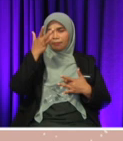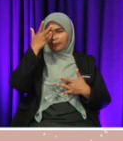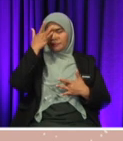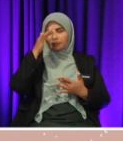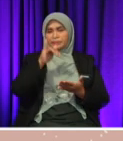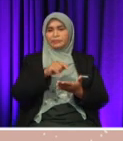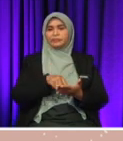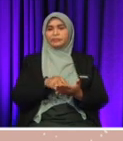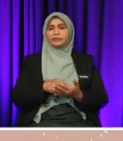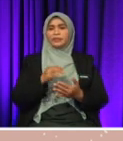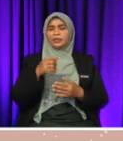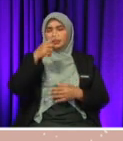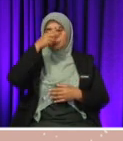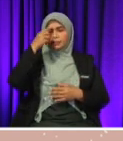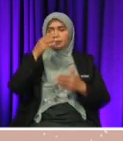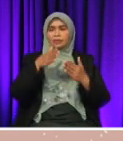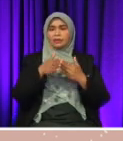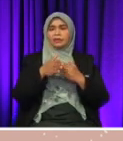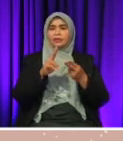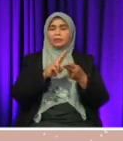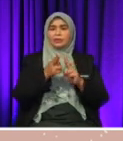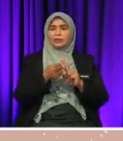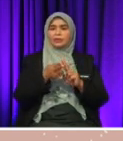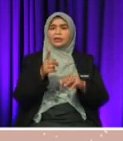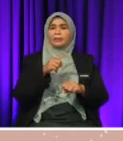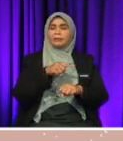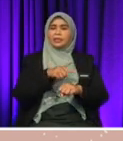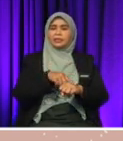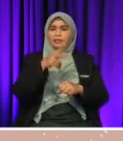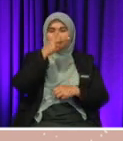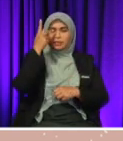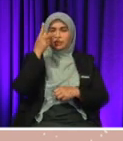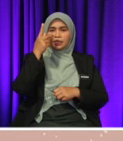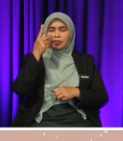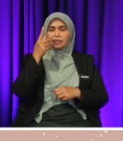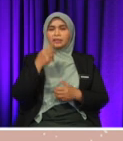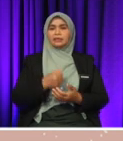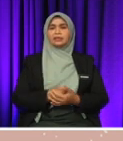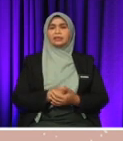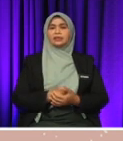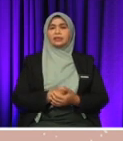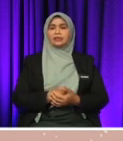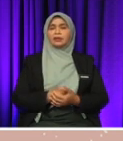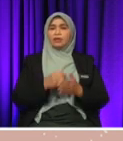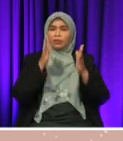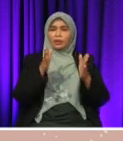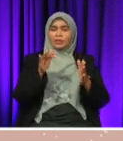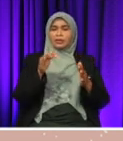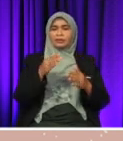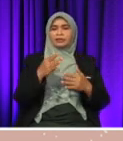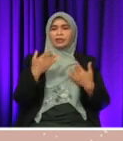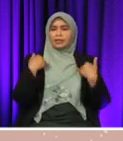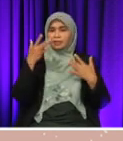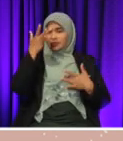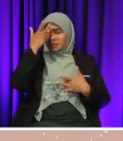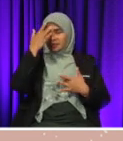yang disebabkan oleh perubahan massa karena mengangkut Baki usia jadi orang yang mengidap penyakit